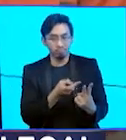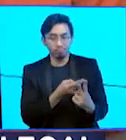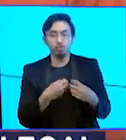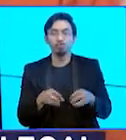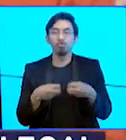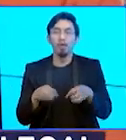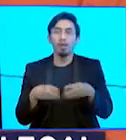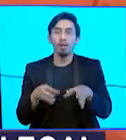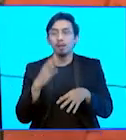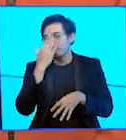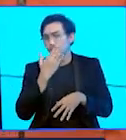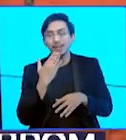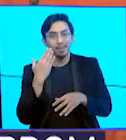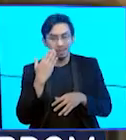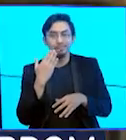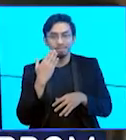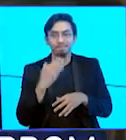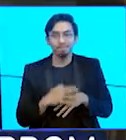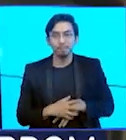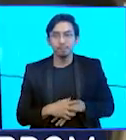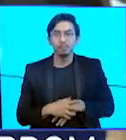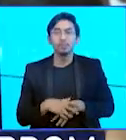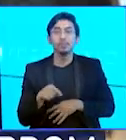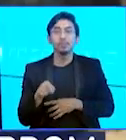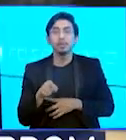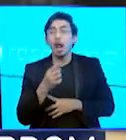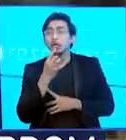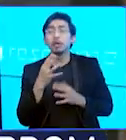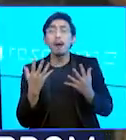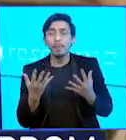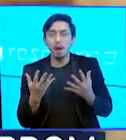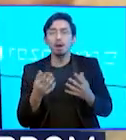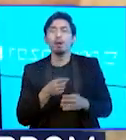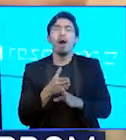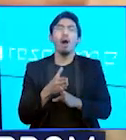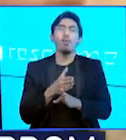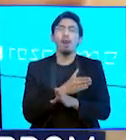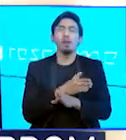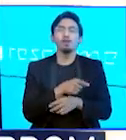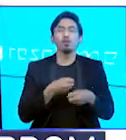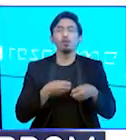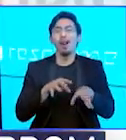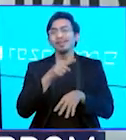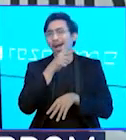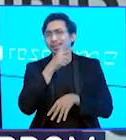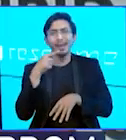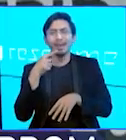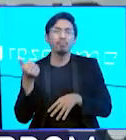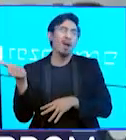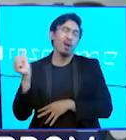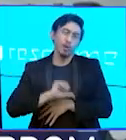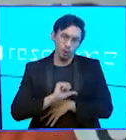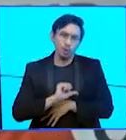Pelaku menjual kosmetik ilegal dengan dalih usaha penjualan sate yang digelutinnya gulung tikar karena terdampak pandemi COVID-19. Ini jualnya